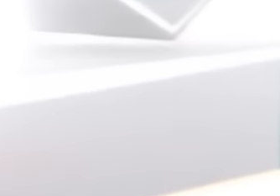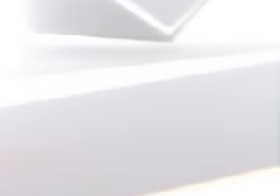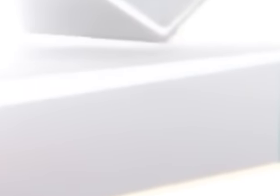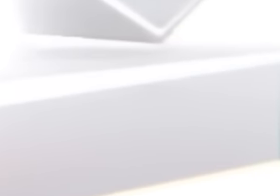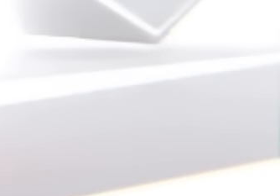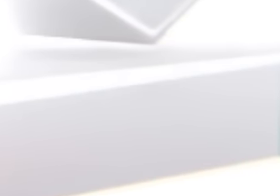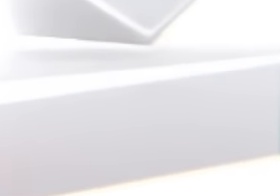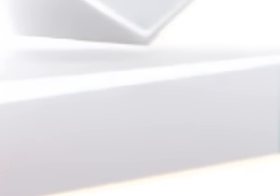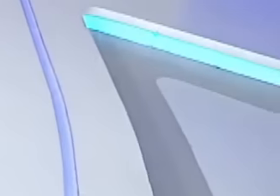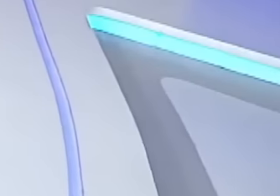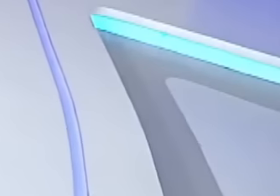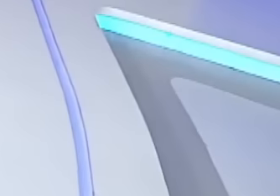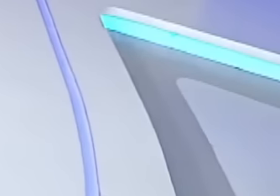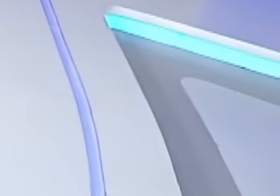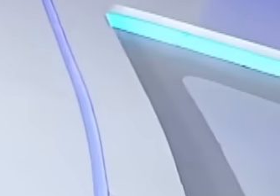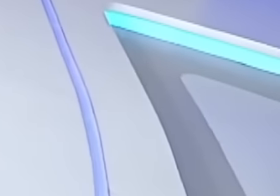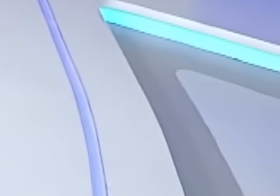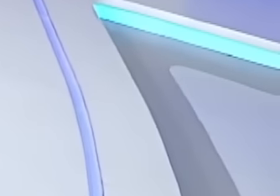oras.